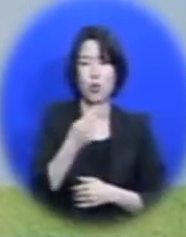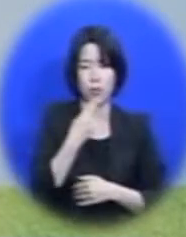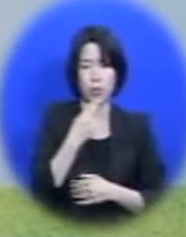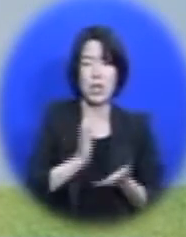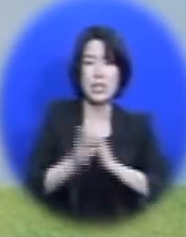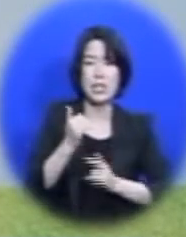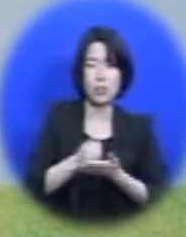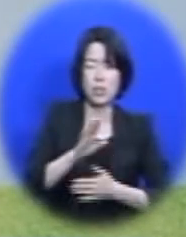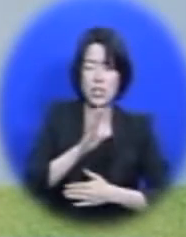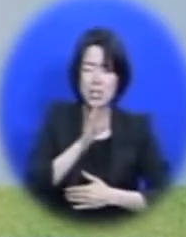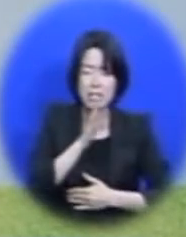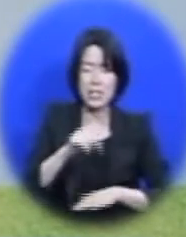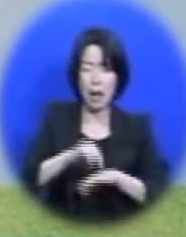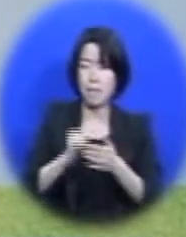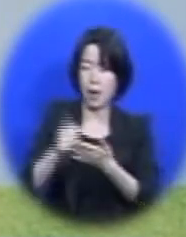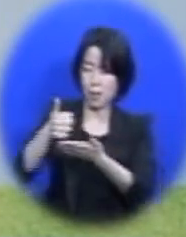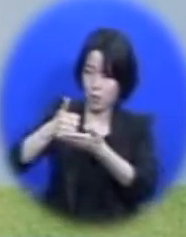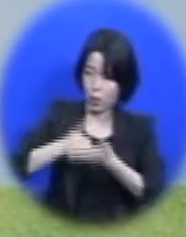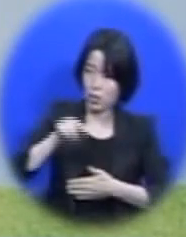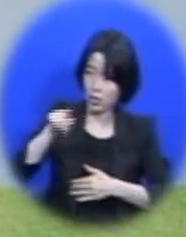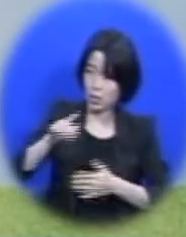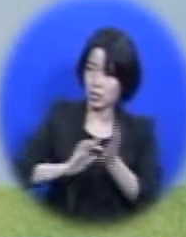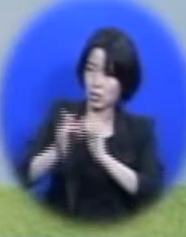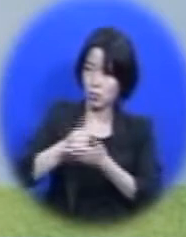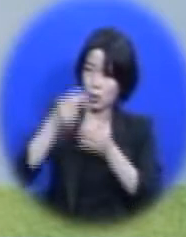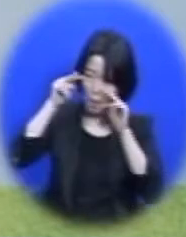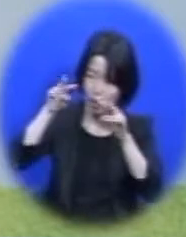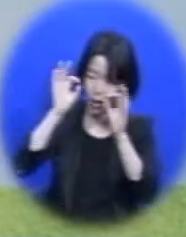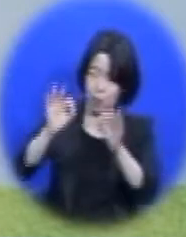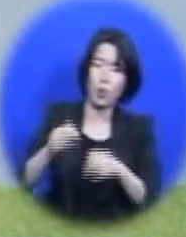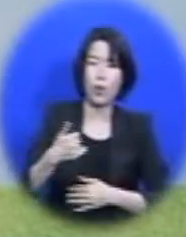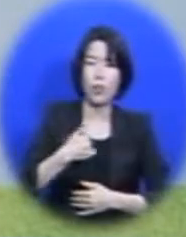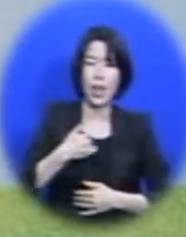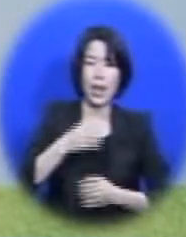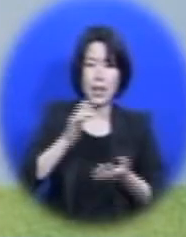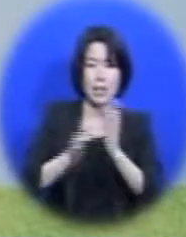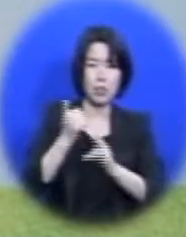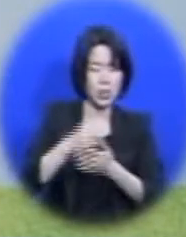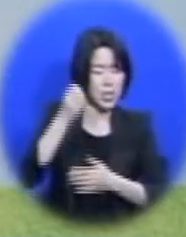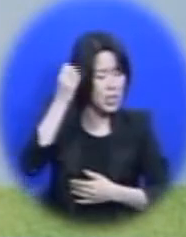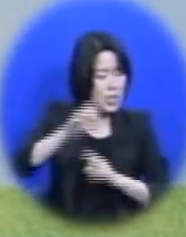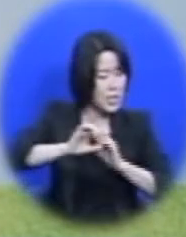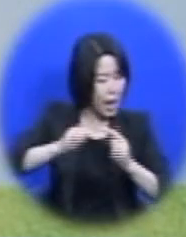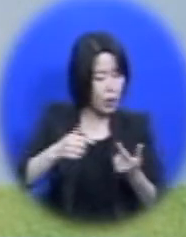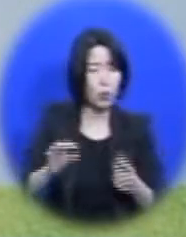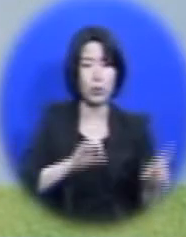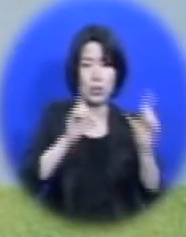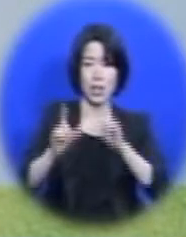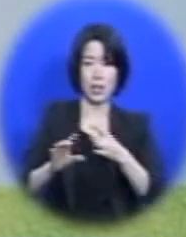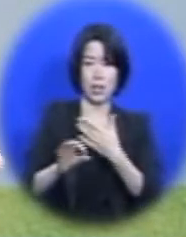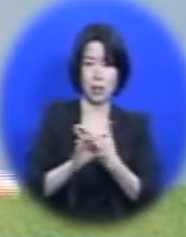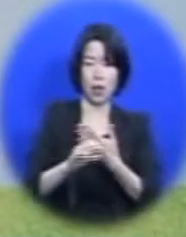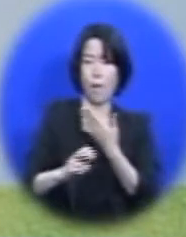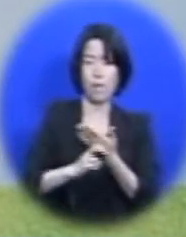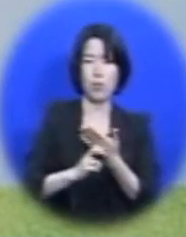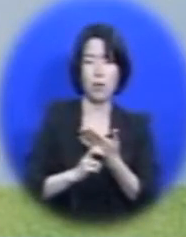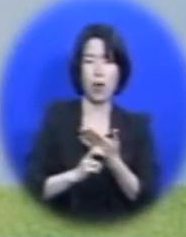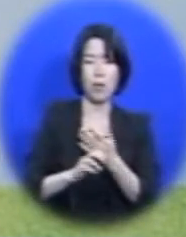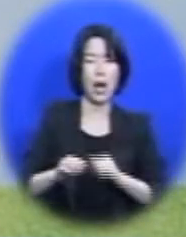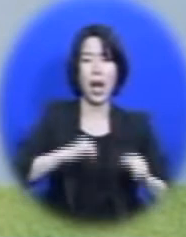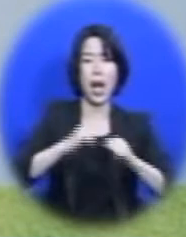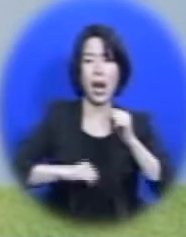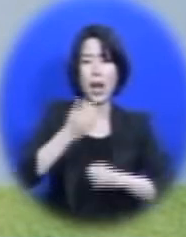진짜 마음에 모시고 그 예수님을 바라보고 예수님을 내가 잊어버리지 않고 산다면 불법을 행할 수가